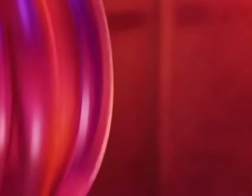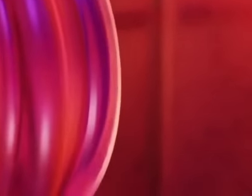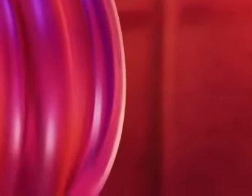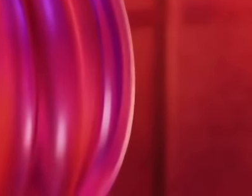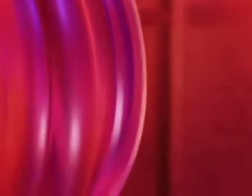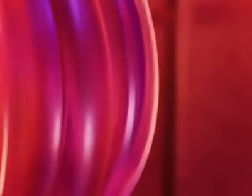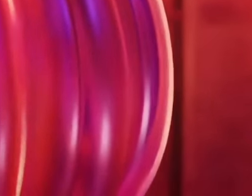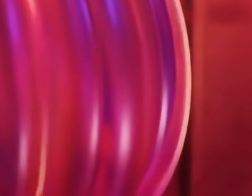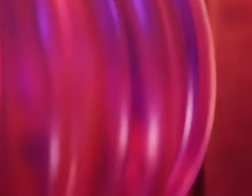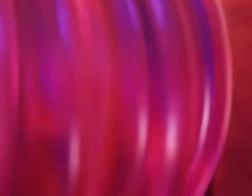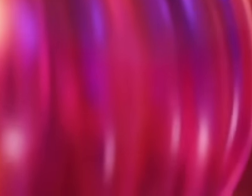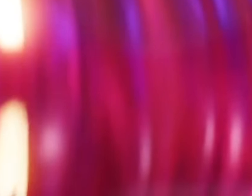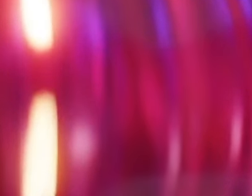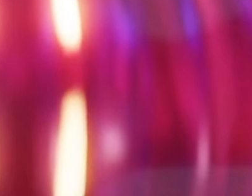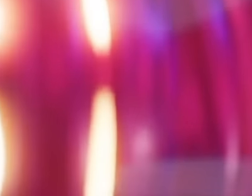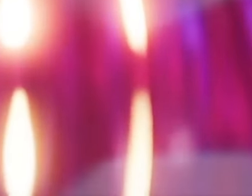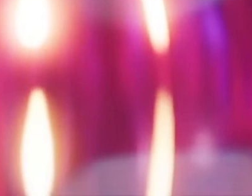واجعله لنا